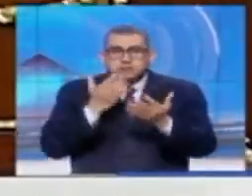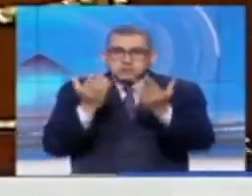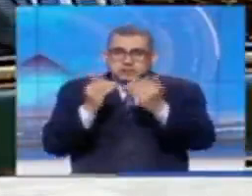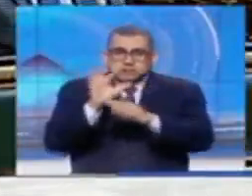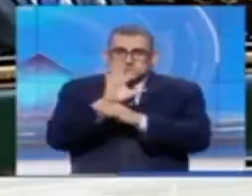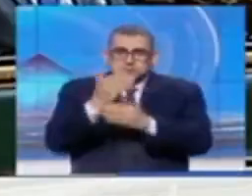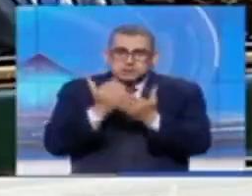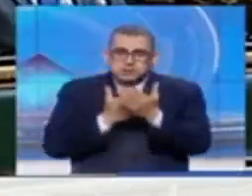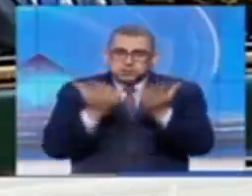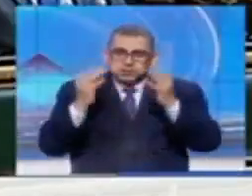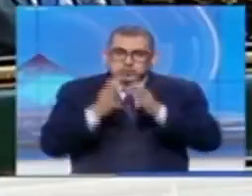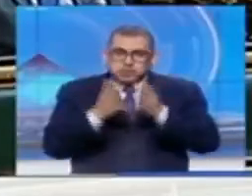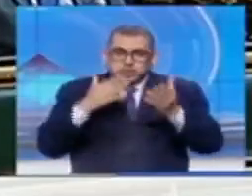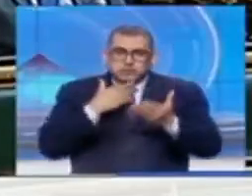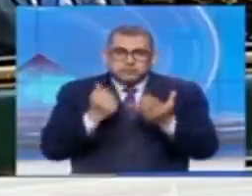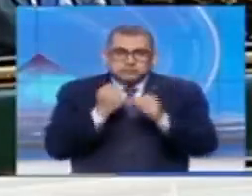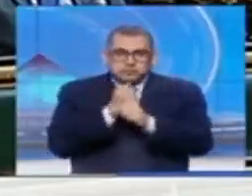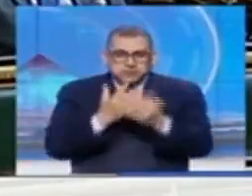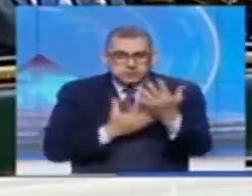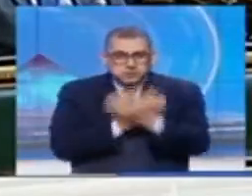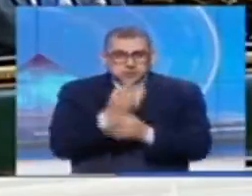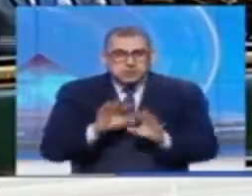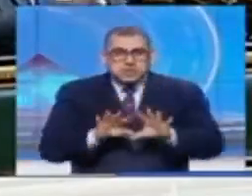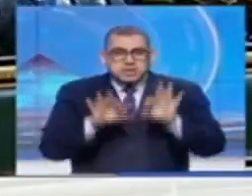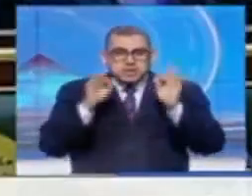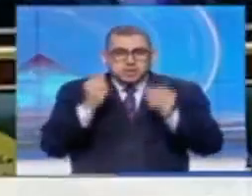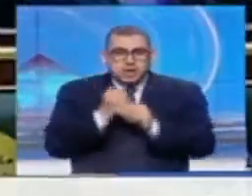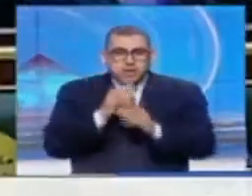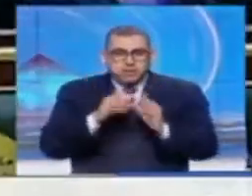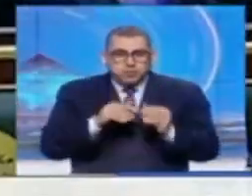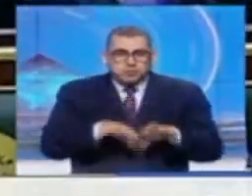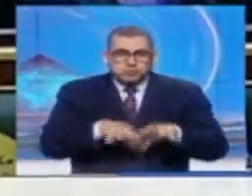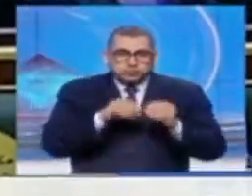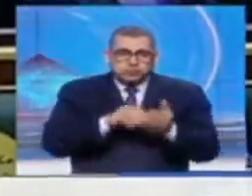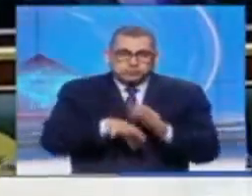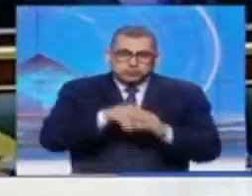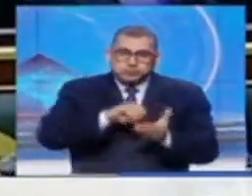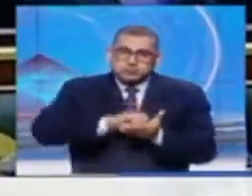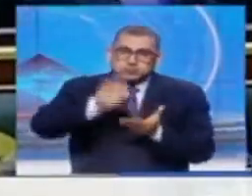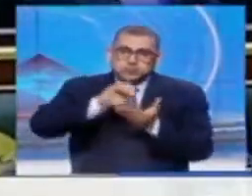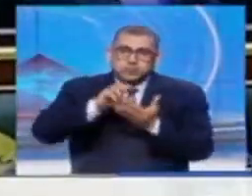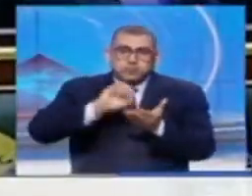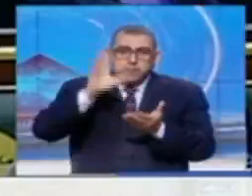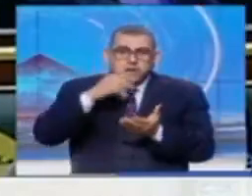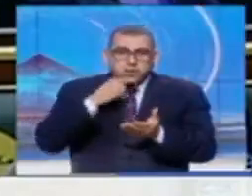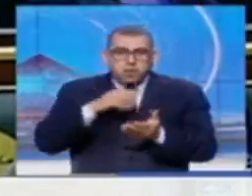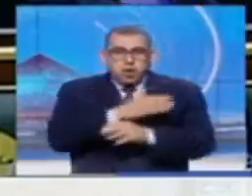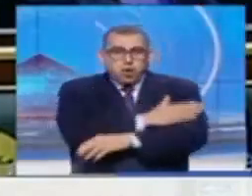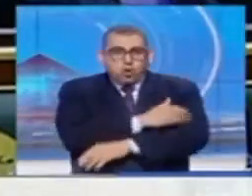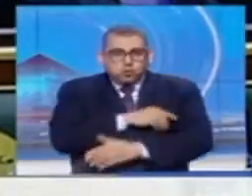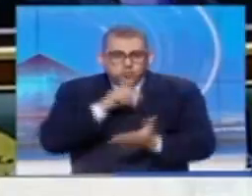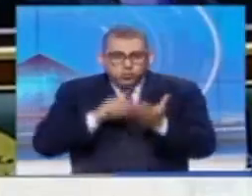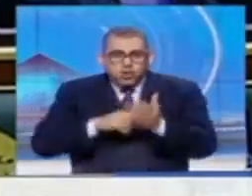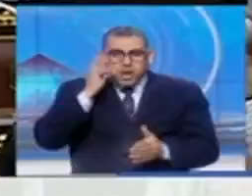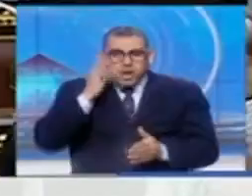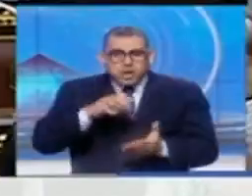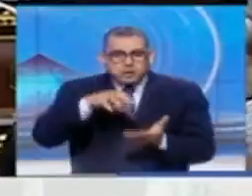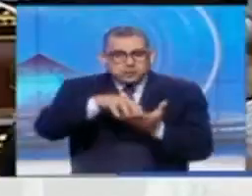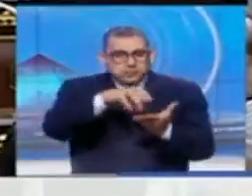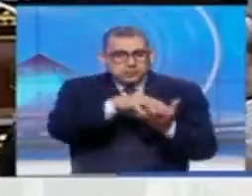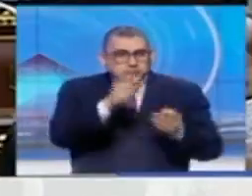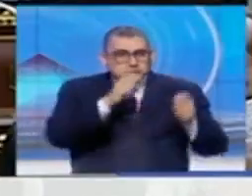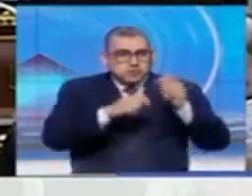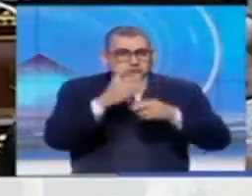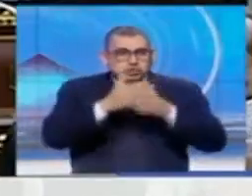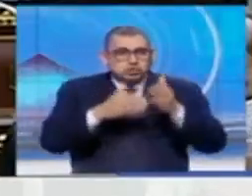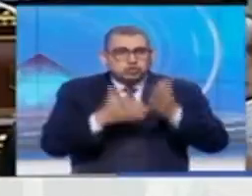من الاستثمارات وفتح أسواق جديدة أمام الصادرات المصرية. عدد من النواب أكدوا ضرورة إنشاء مناطق صناعية كاملة